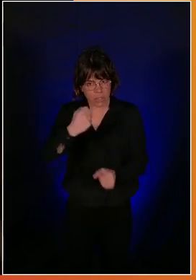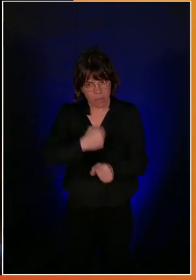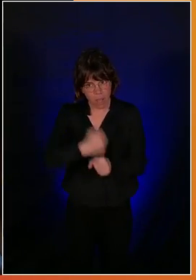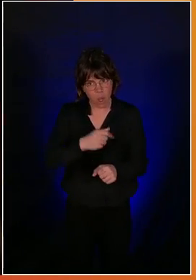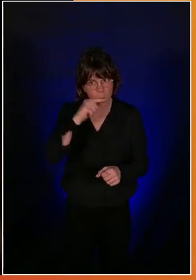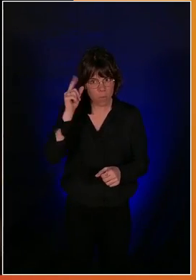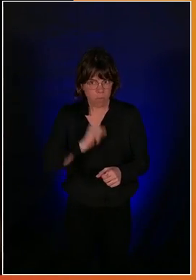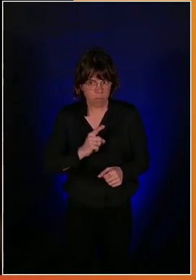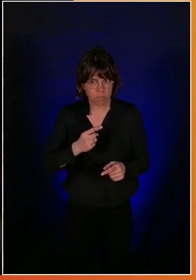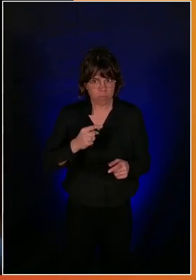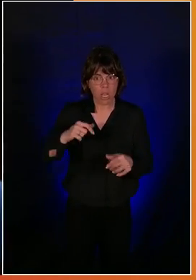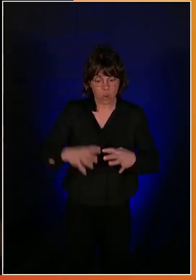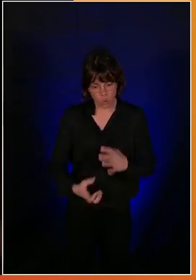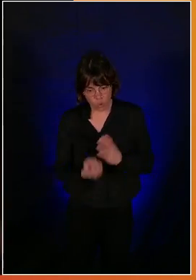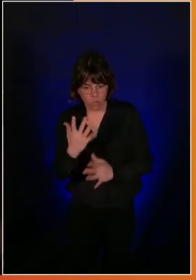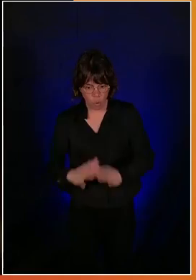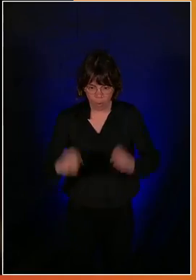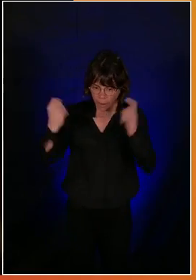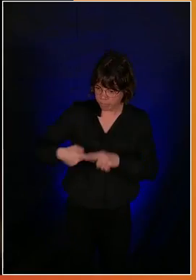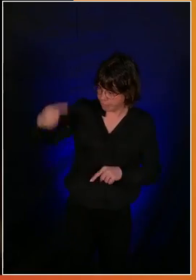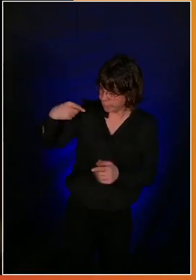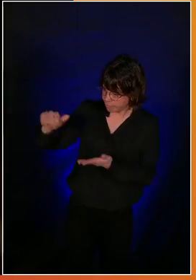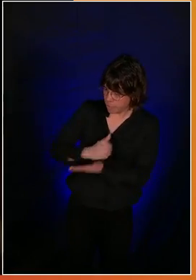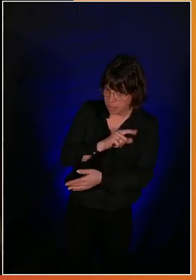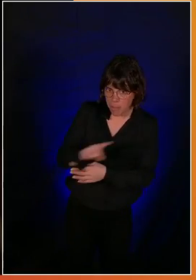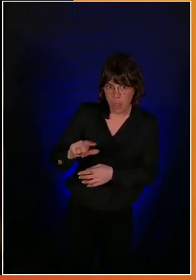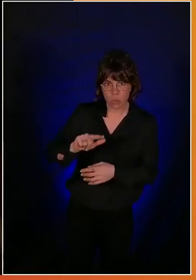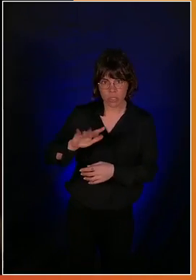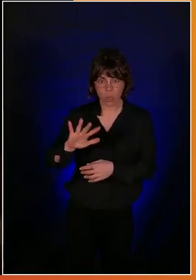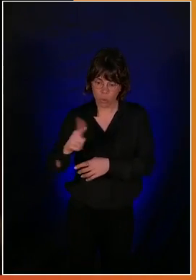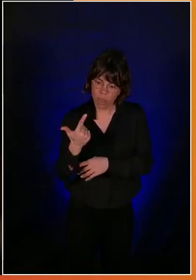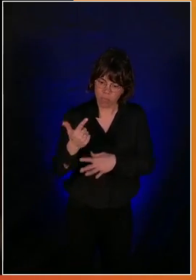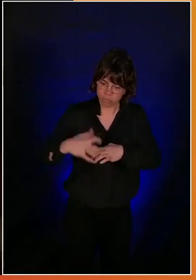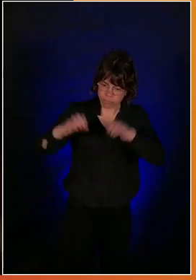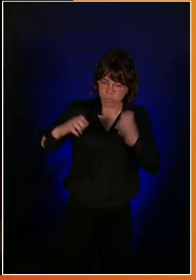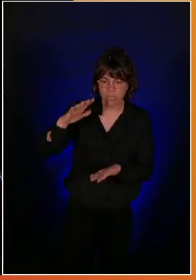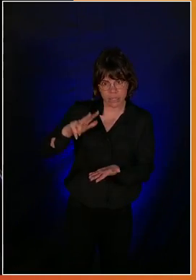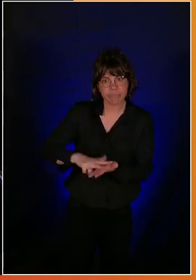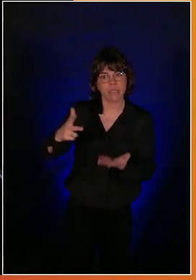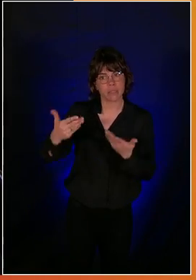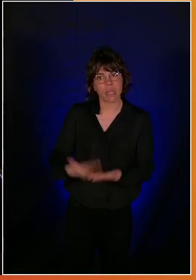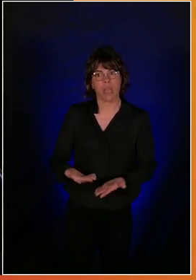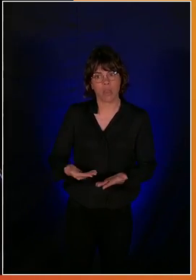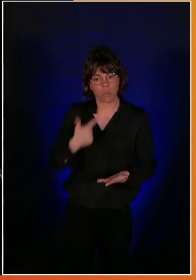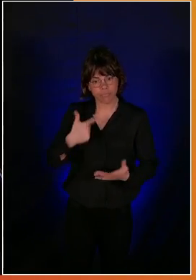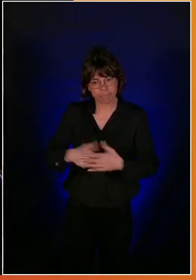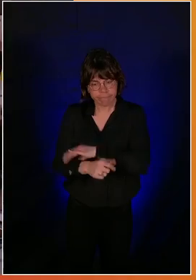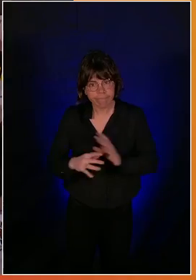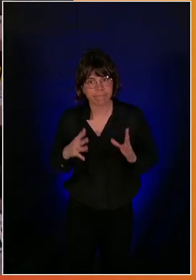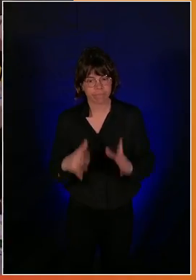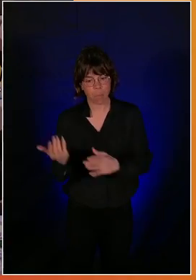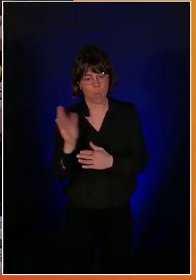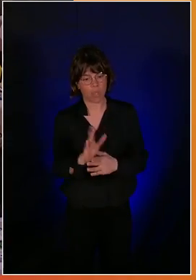Congrès n'efface pas un autre nous avions pris cette décision 52e non et donc nous avions pris l'engagement d'aller au devant des